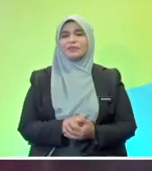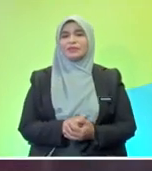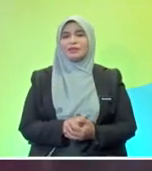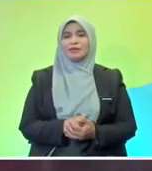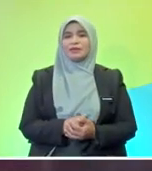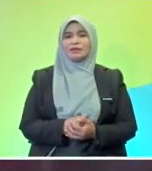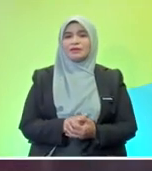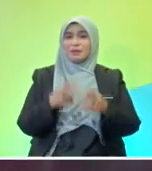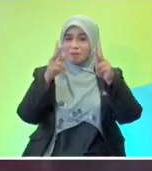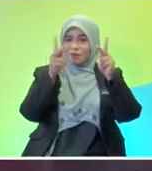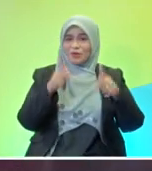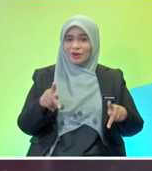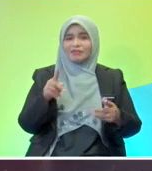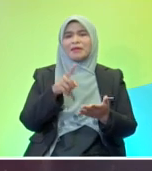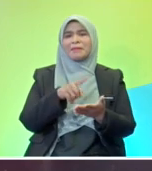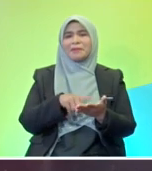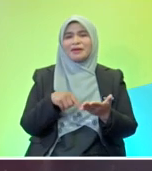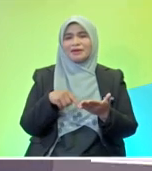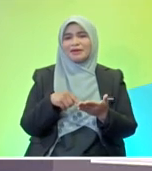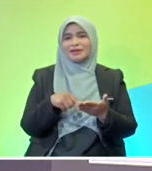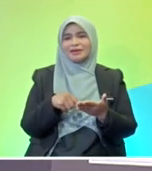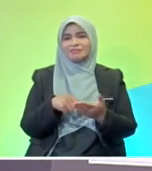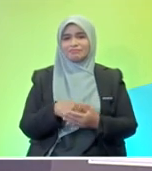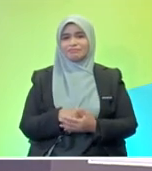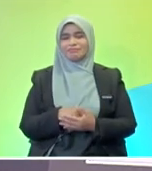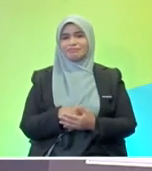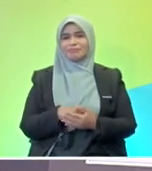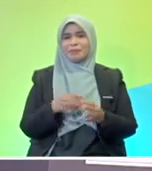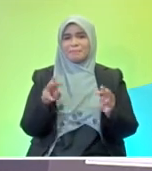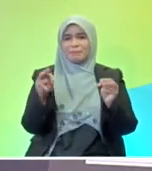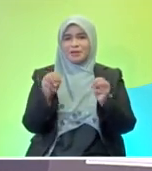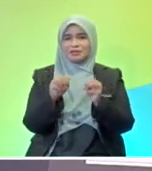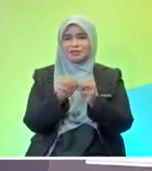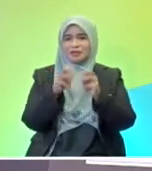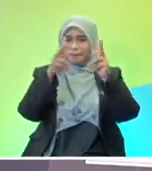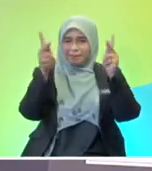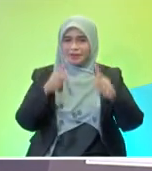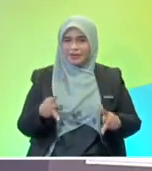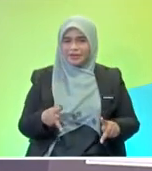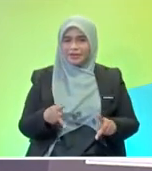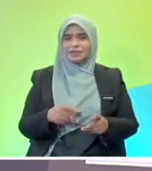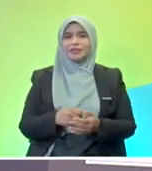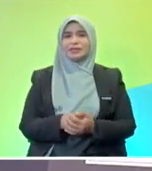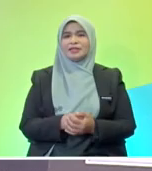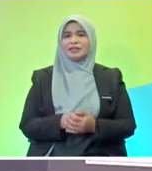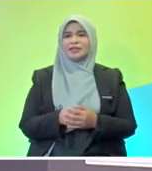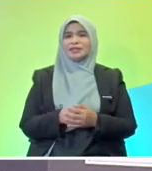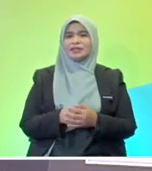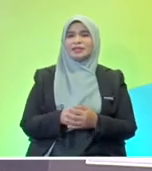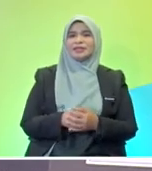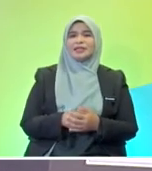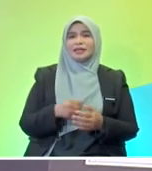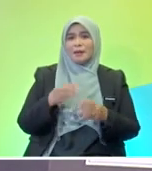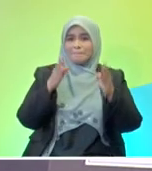Rasa-rasa. Okay. Boneka apa tu? Rasanya kan cikgu, ni macam boneka. Apa orang kata tu, lidi, betul ke?